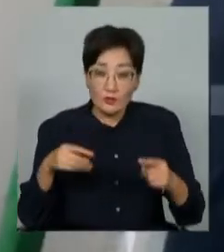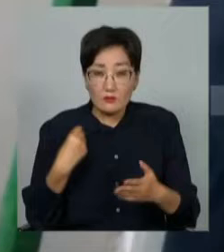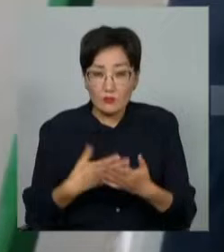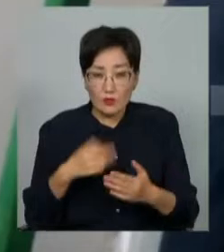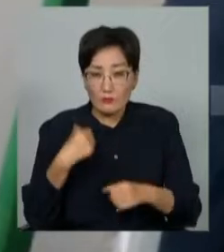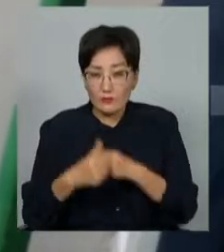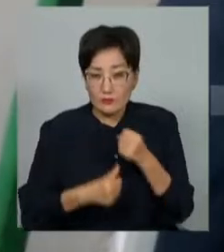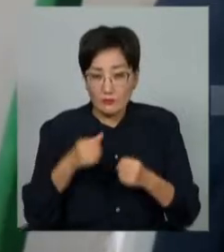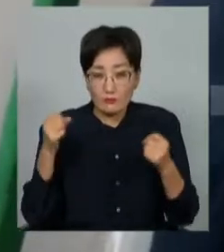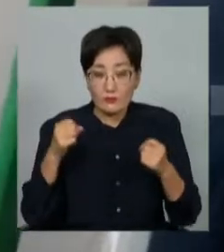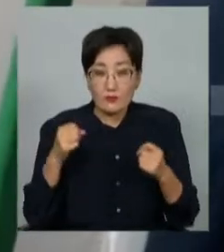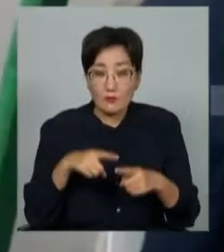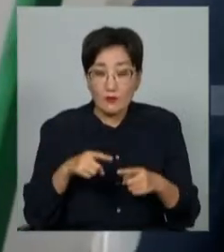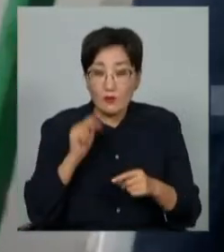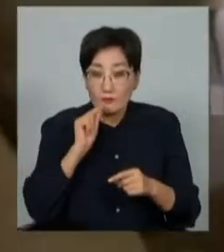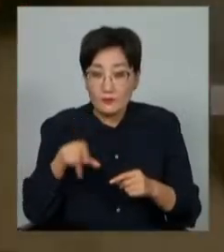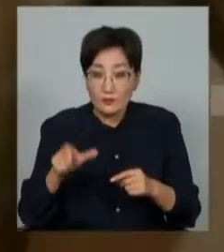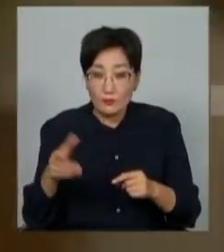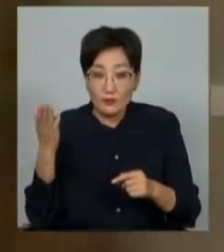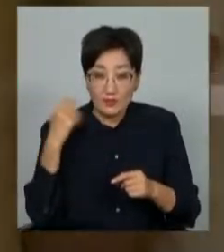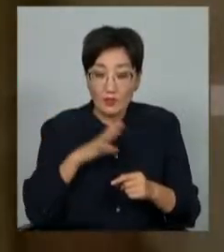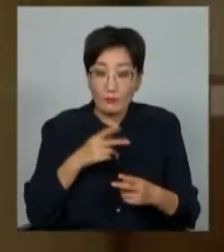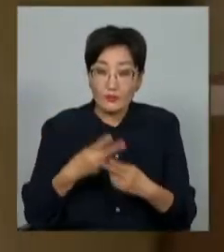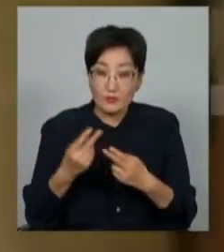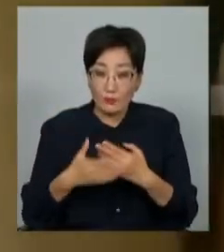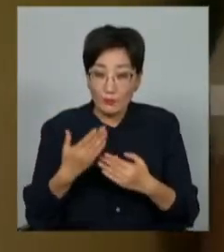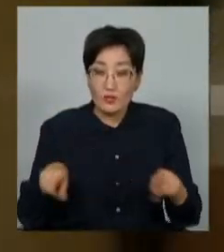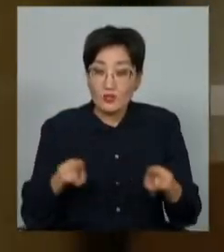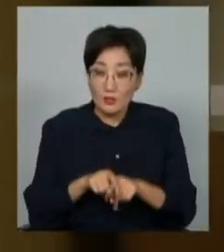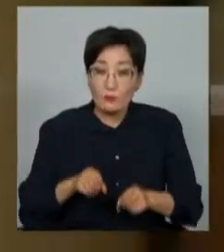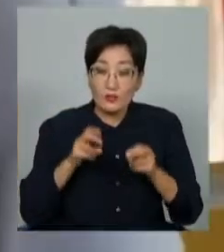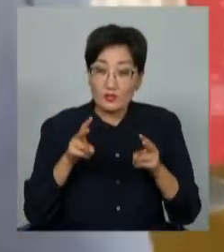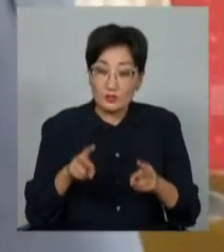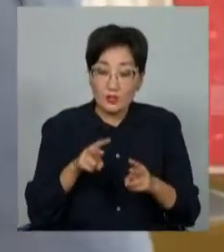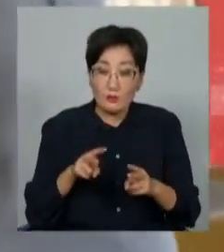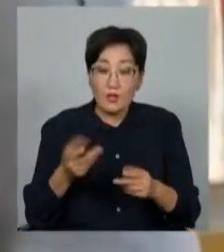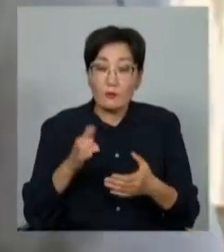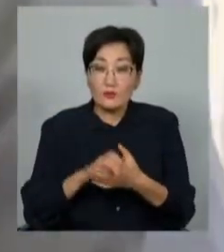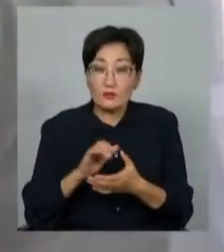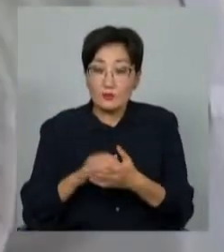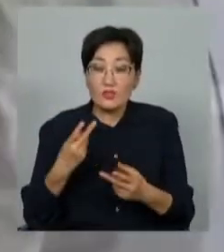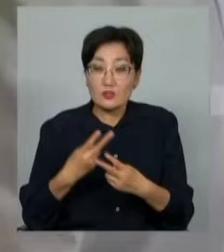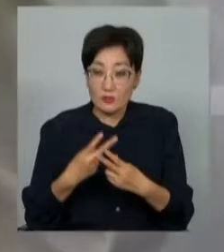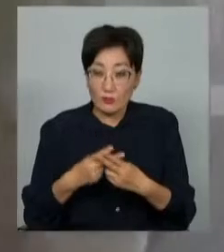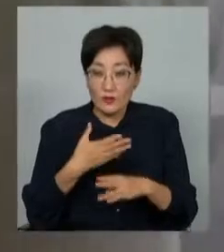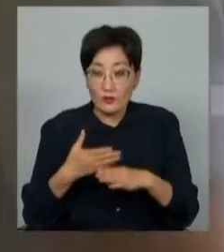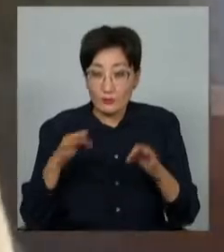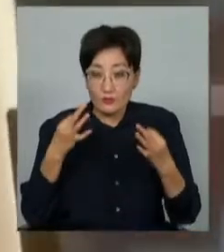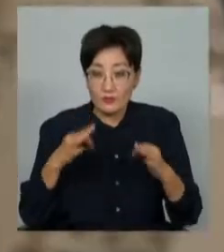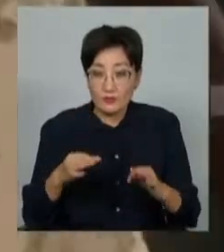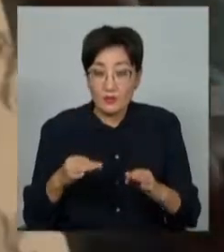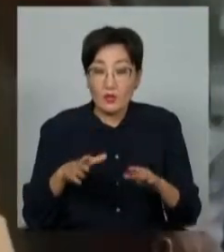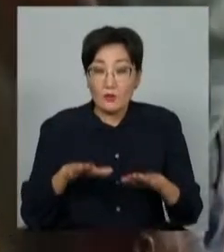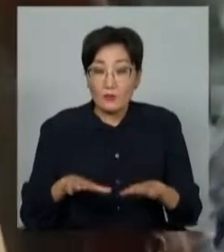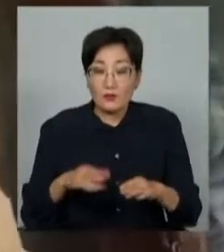вещи. Выяснилось, что подозреваемые ранее были судимы за подобные преступления и познакомились в тюрьме. После освобождения из